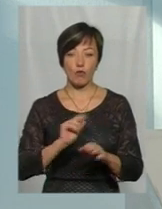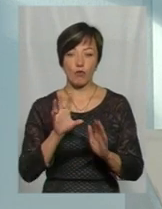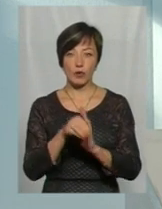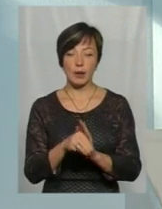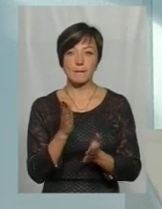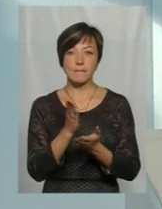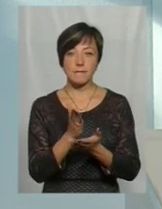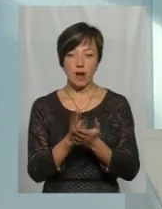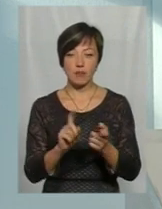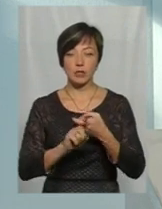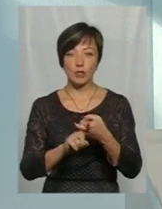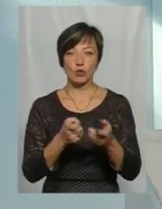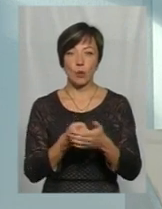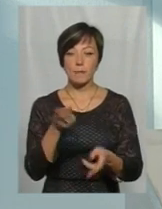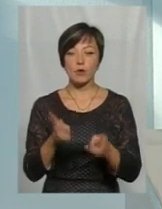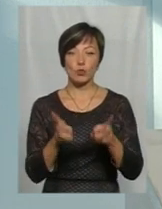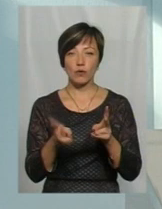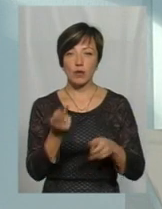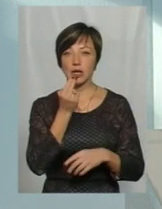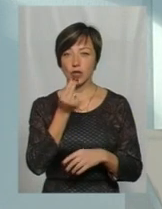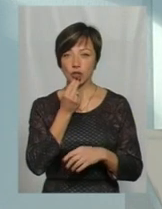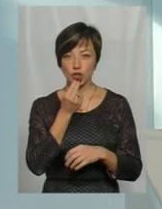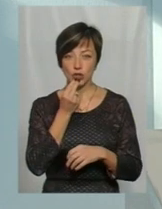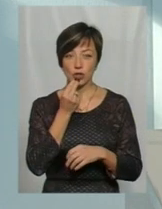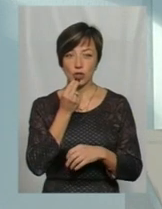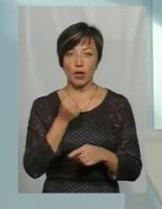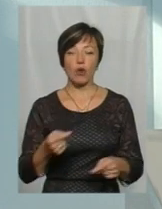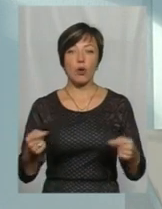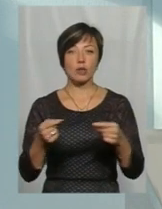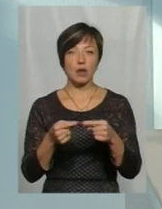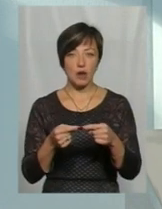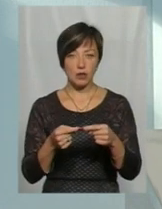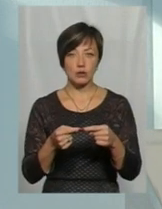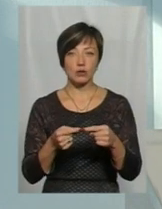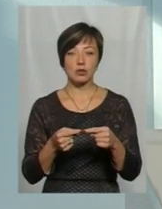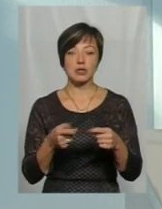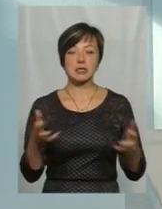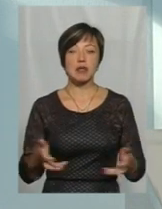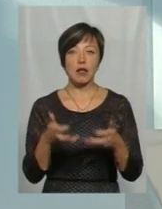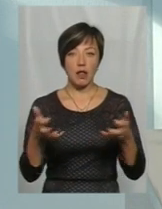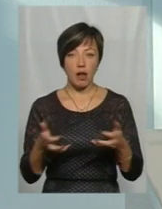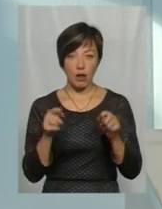мав причетність до приготування їжі, конкретно салату